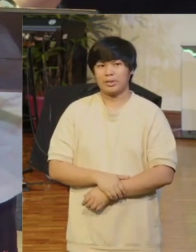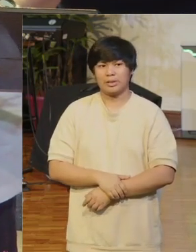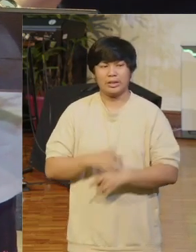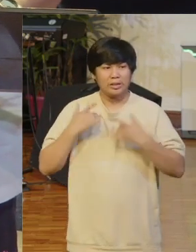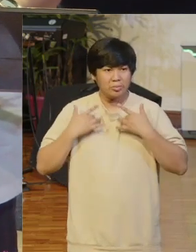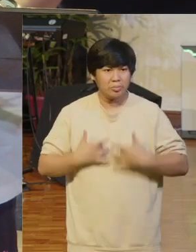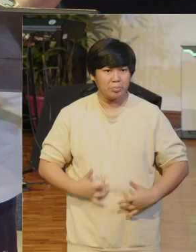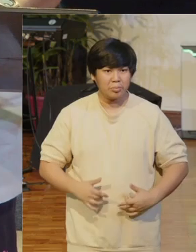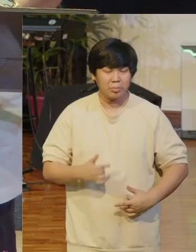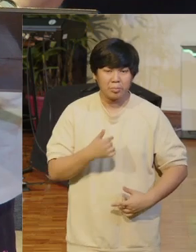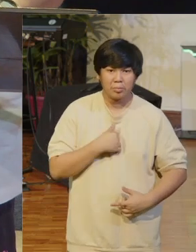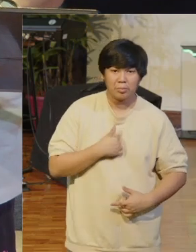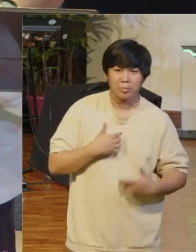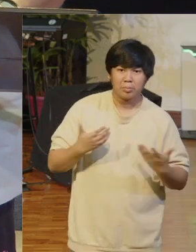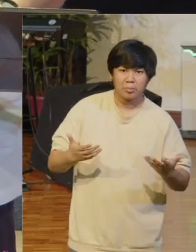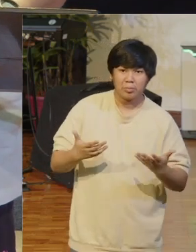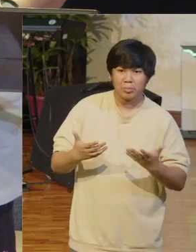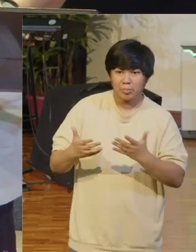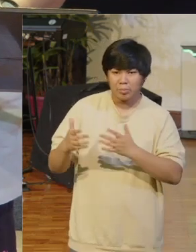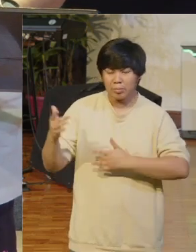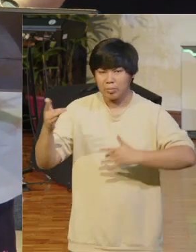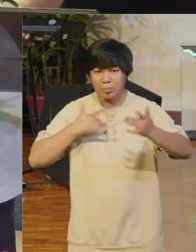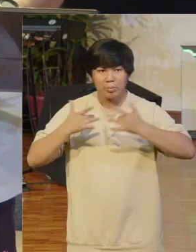Panghihina ng loob? Distress?